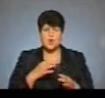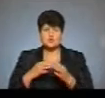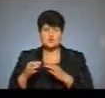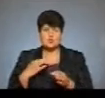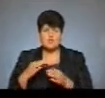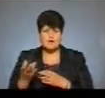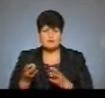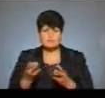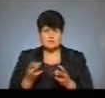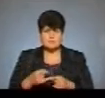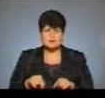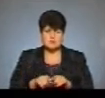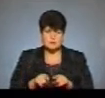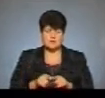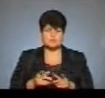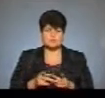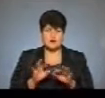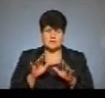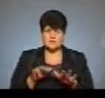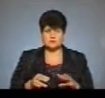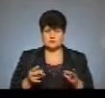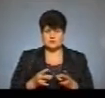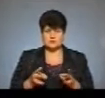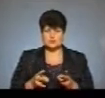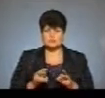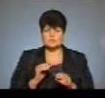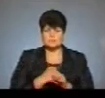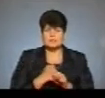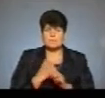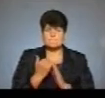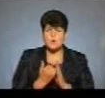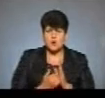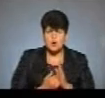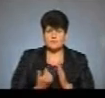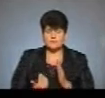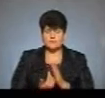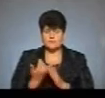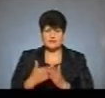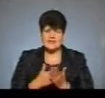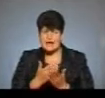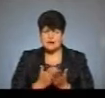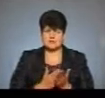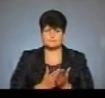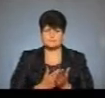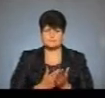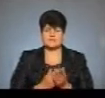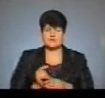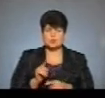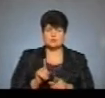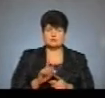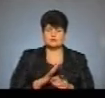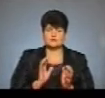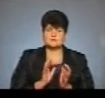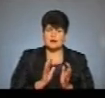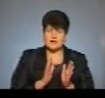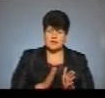Онлайн-консультування потрібно також айтішник для того, щоб там виставити програми кожен раз, щоб вони були все якісніші, для того, щоб йшло